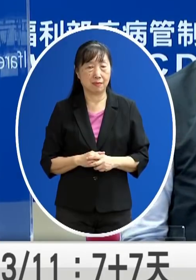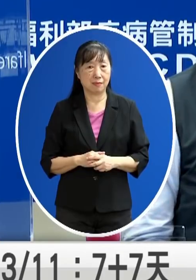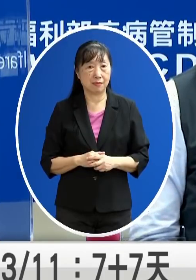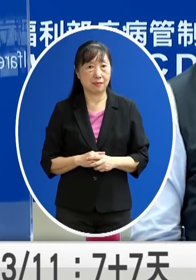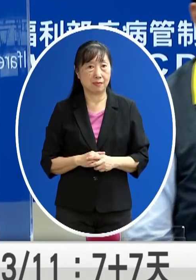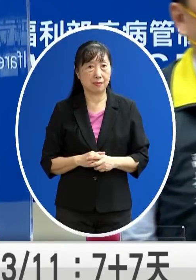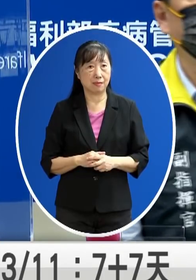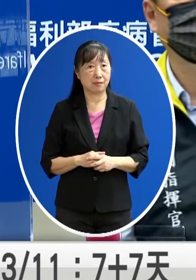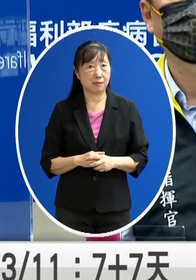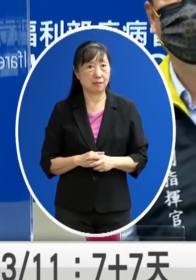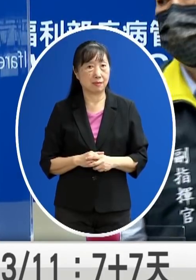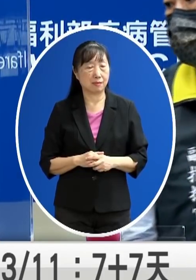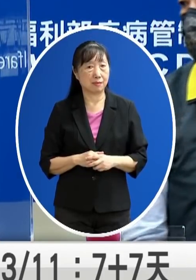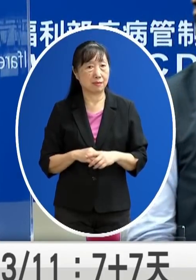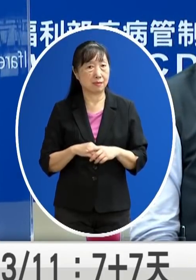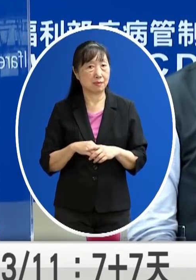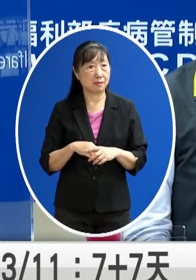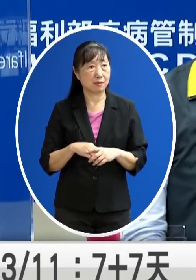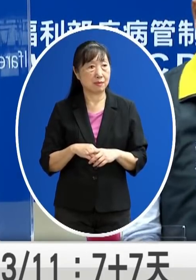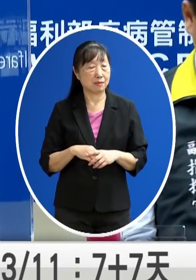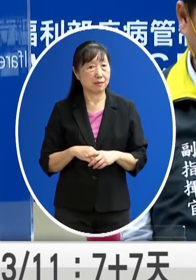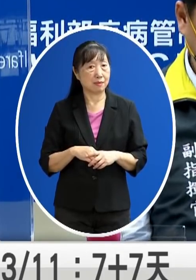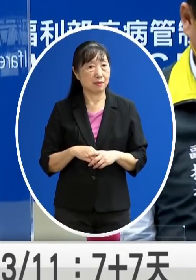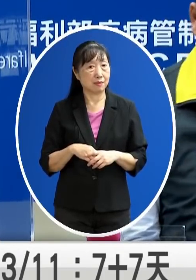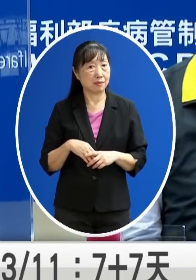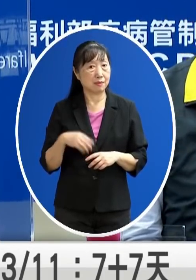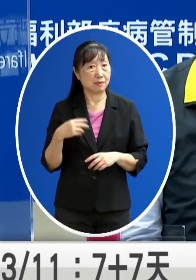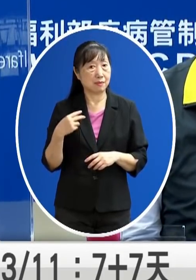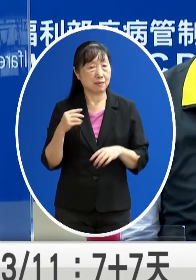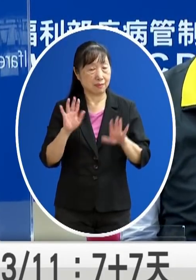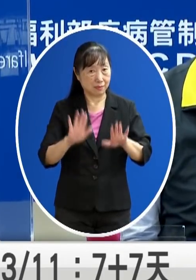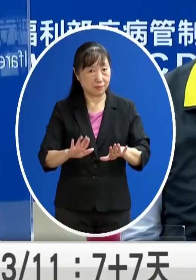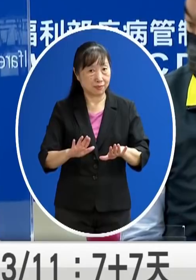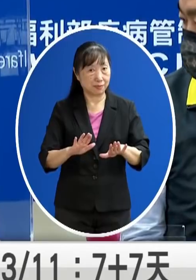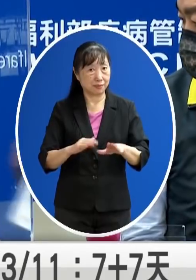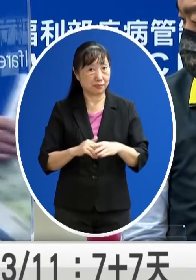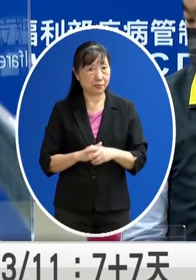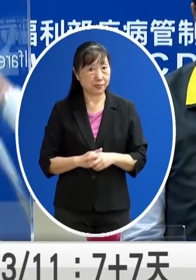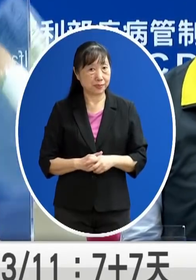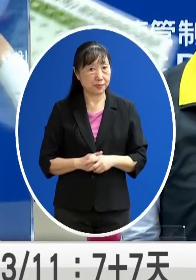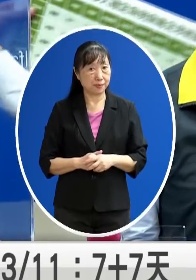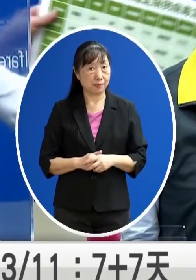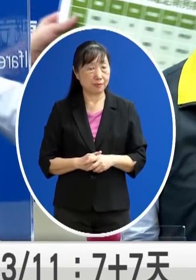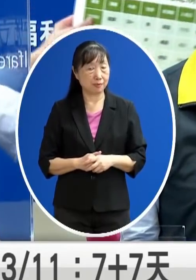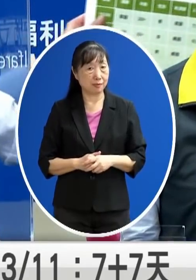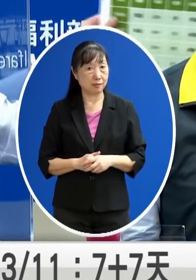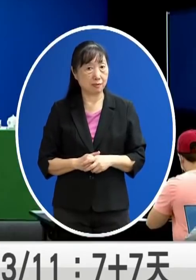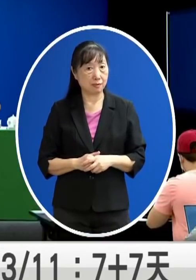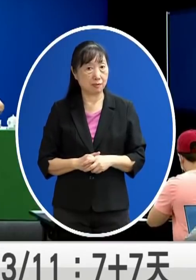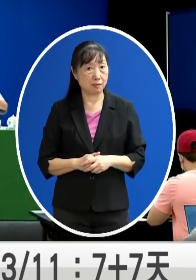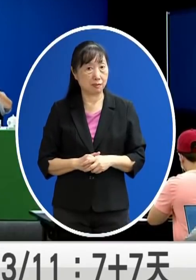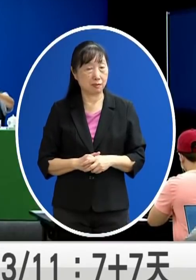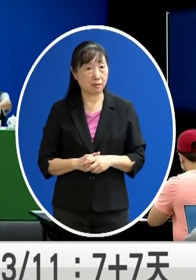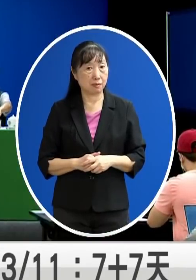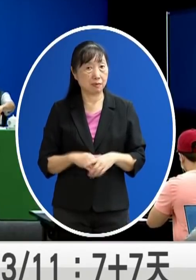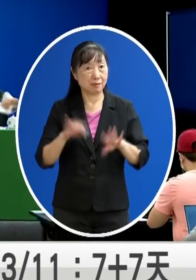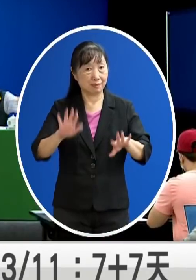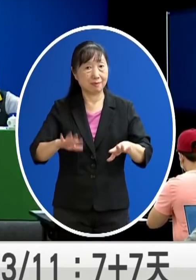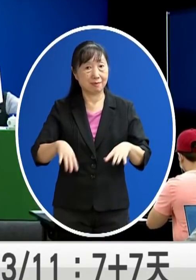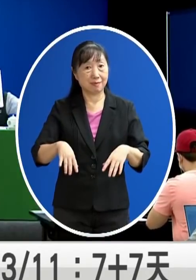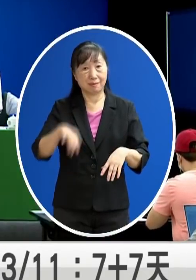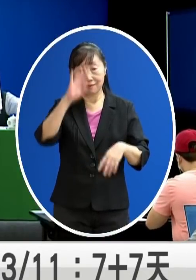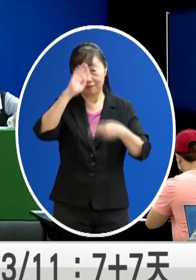那我今那还有。今天有那个基因定序的